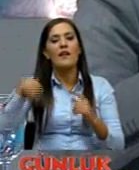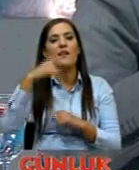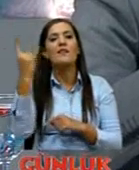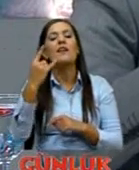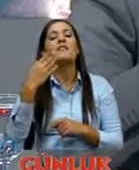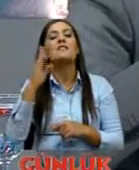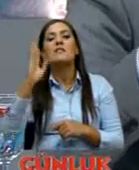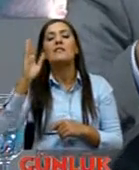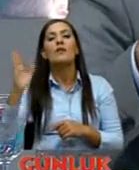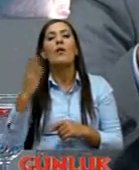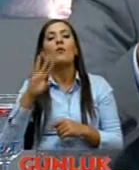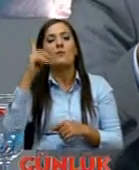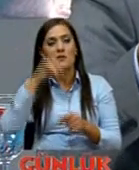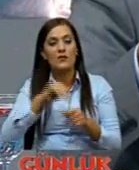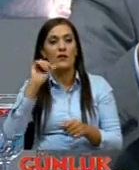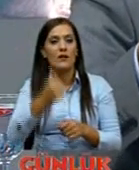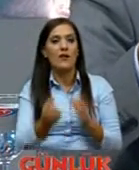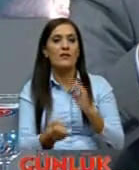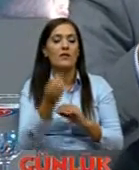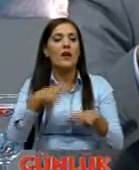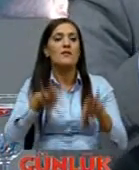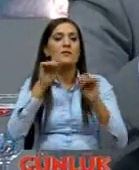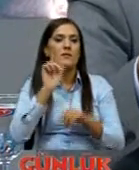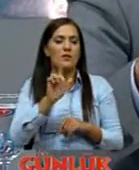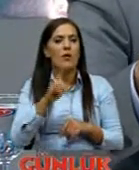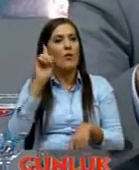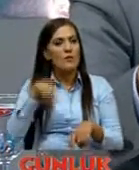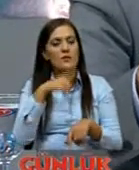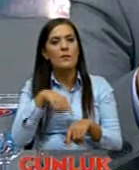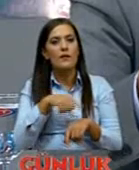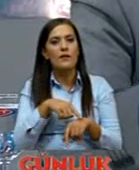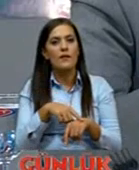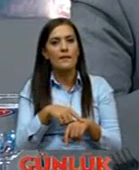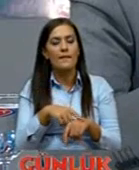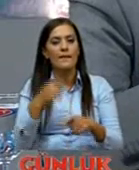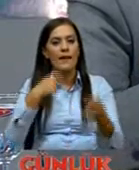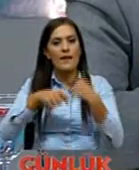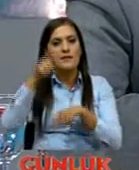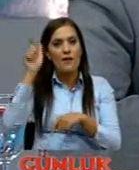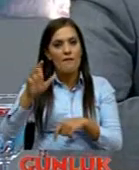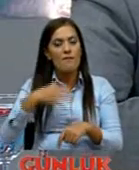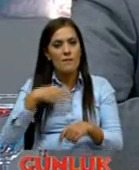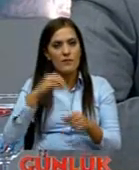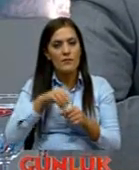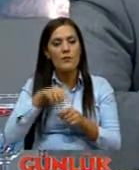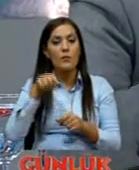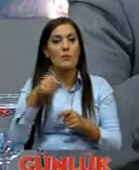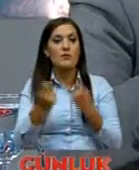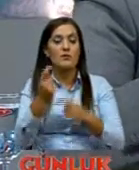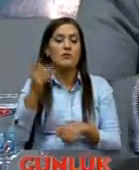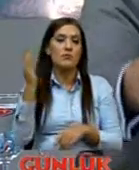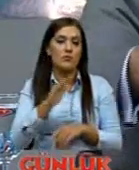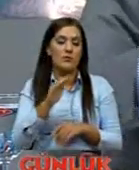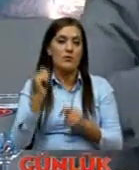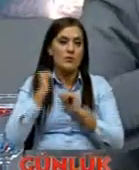gezmemesi noktasında kaliteli ürün üretmek zorunda. Çok doğru, çok doğru. O zaman esnafa böyle bir işlem düşüyor. O